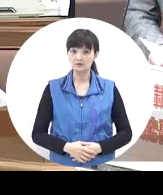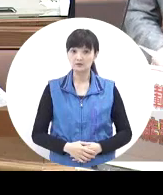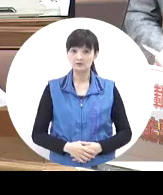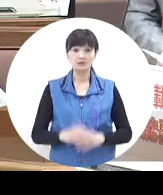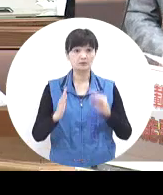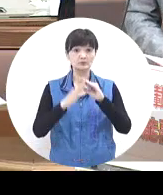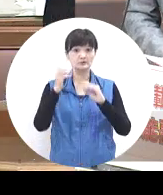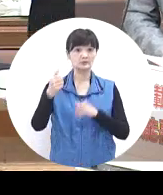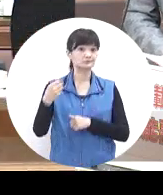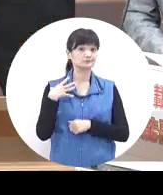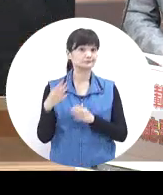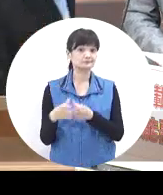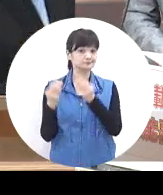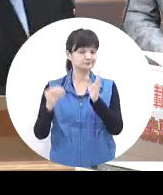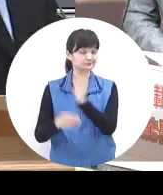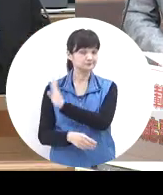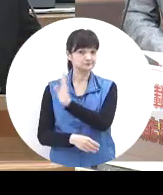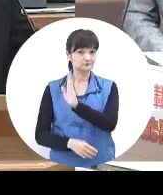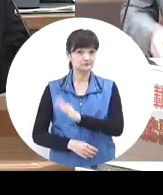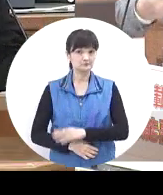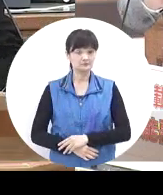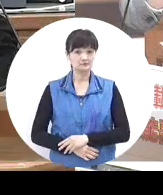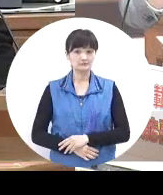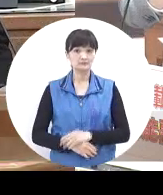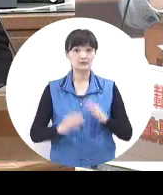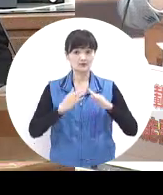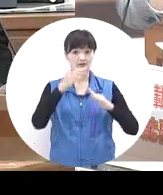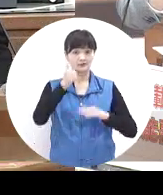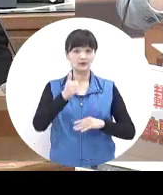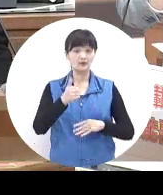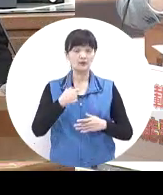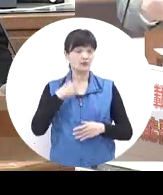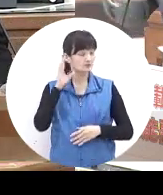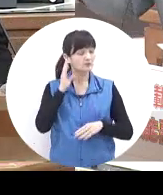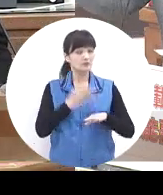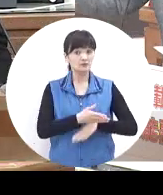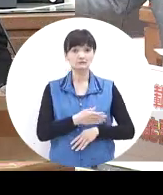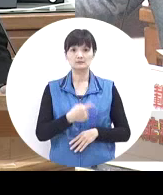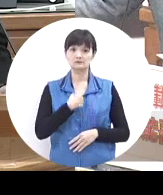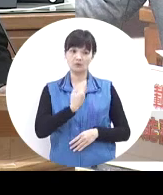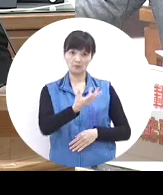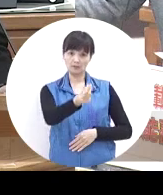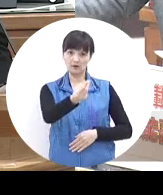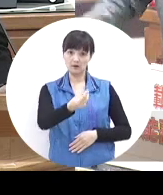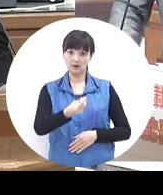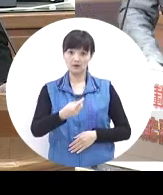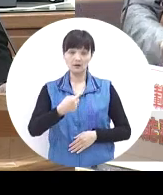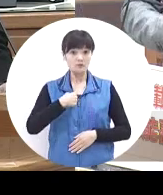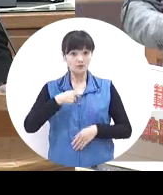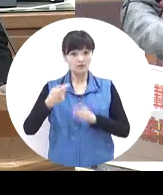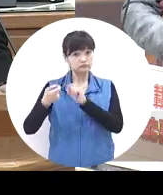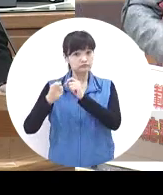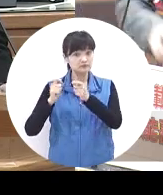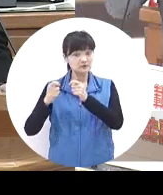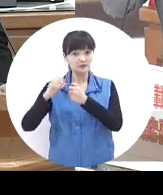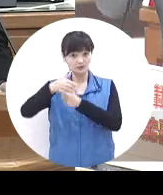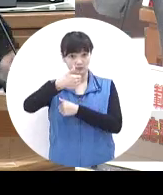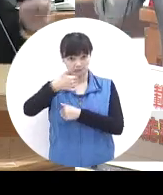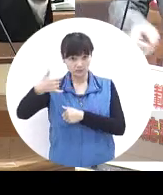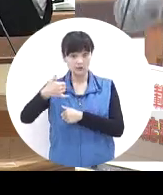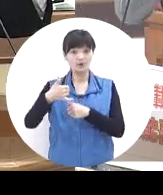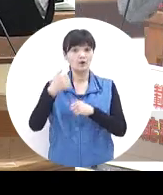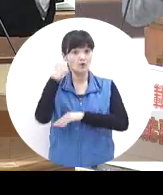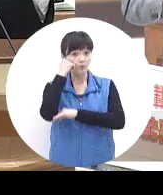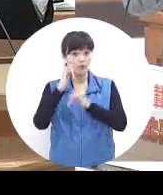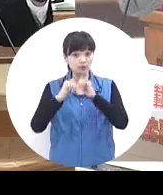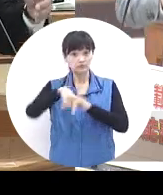听过他们的整个专业的评估啦。 对，我没有啊，我们在地的议员都没有啊，在地的居民都没有啊，所以我要